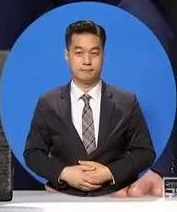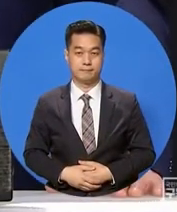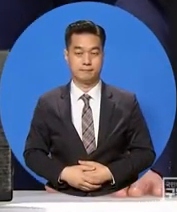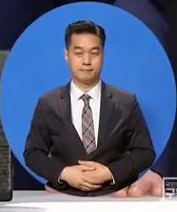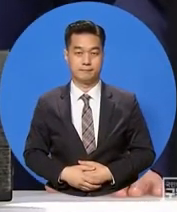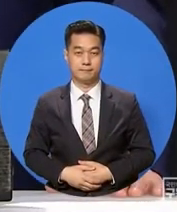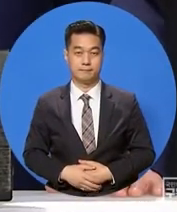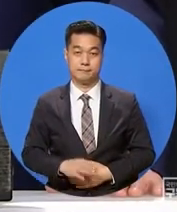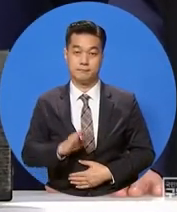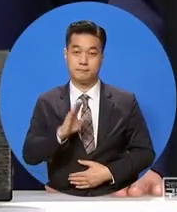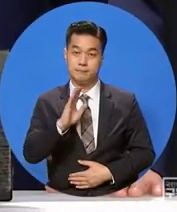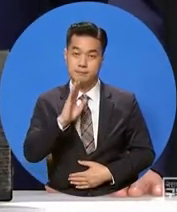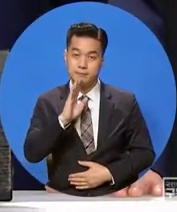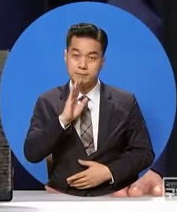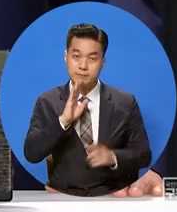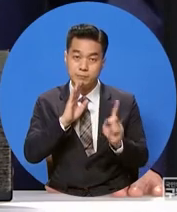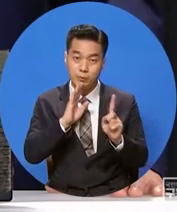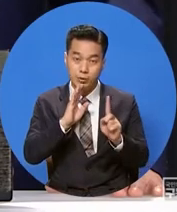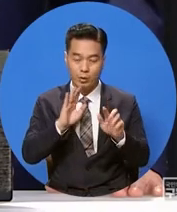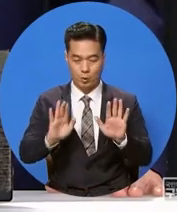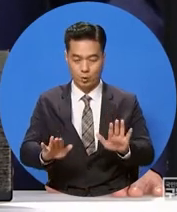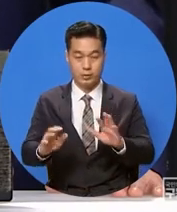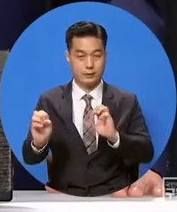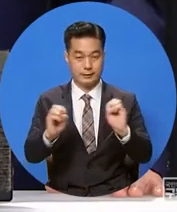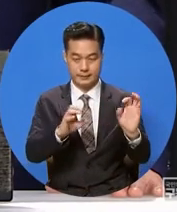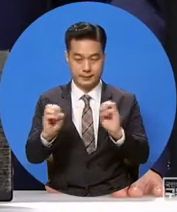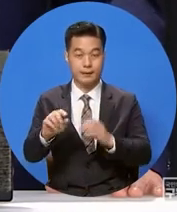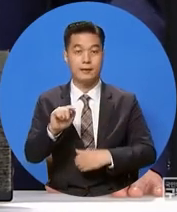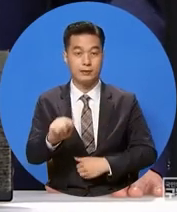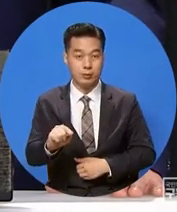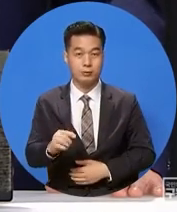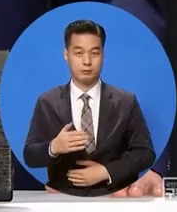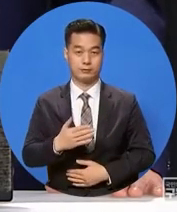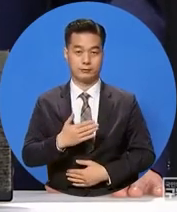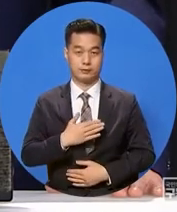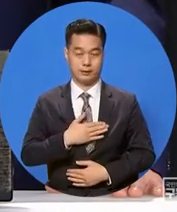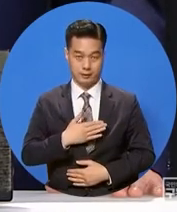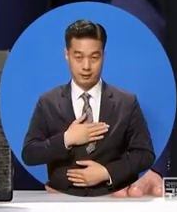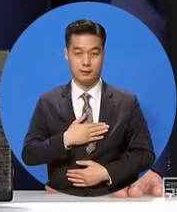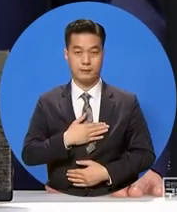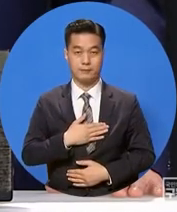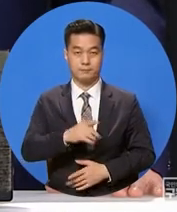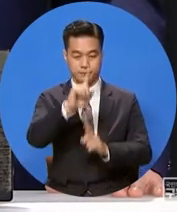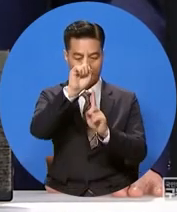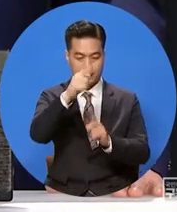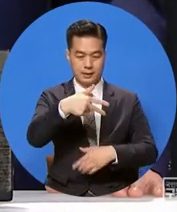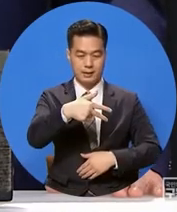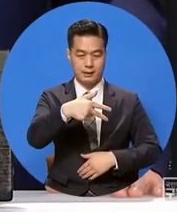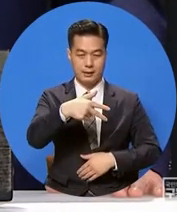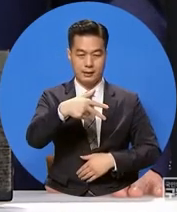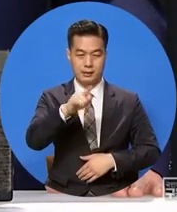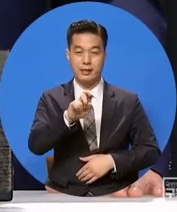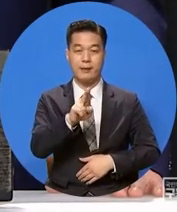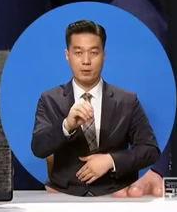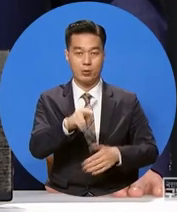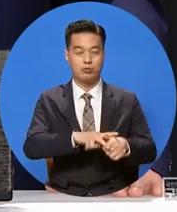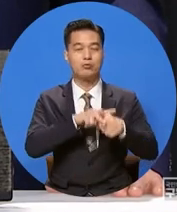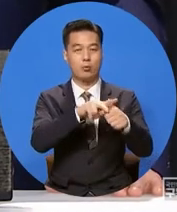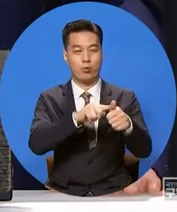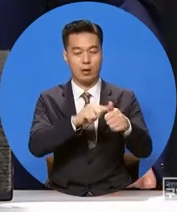사실 그렇습니다. 네. 오늘 이야기하는 거는 네. 제가 이재명 후보가 됐기 때문에